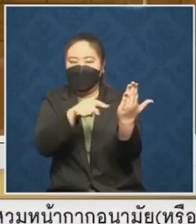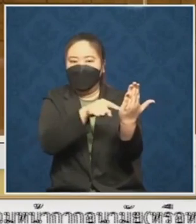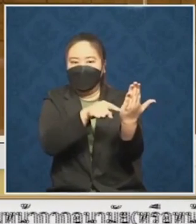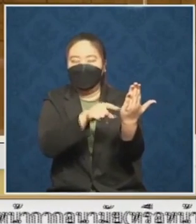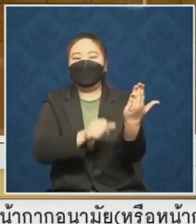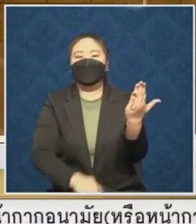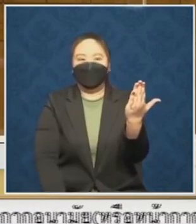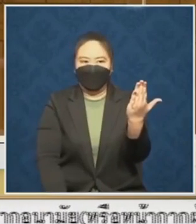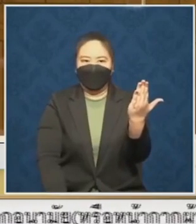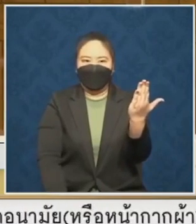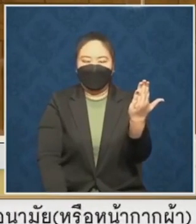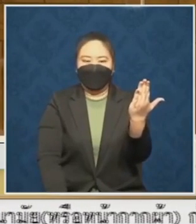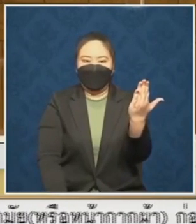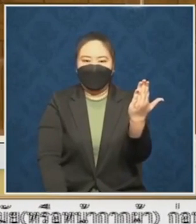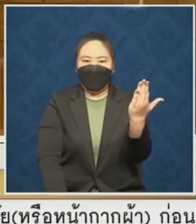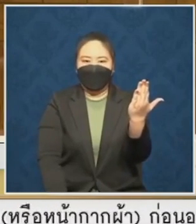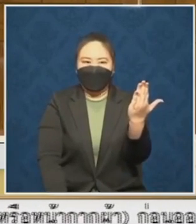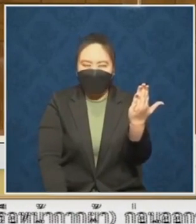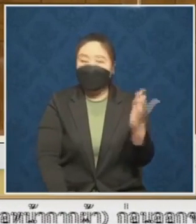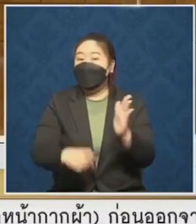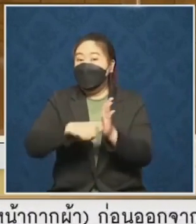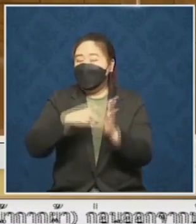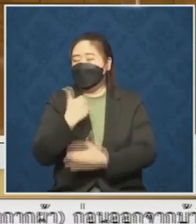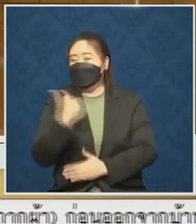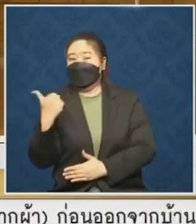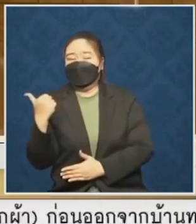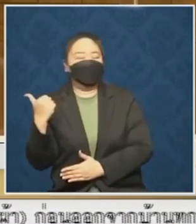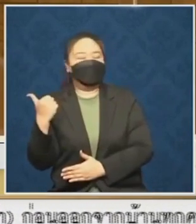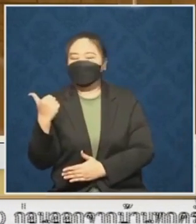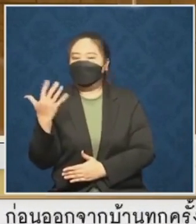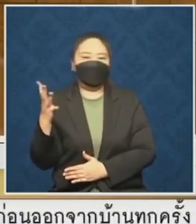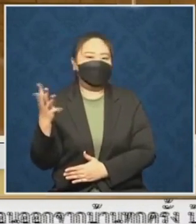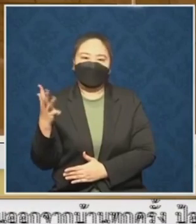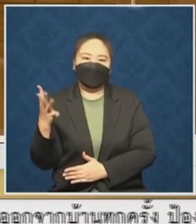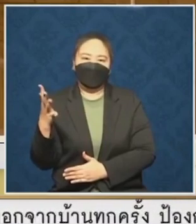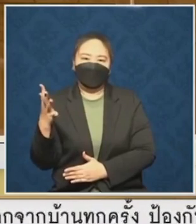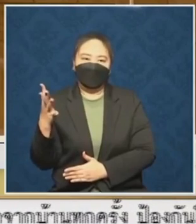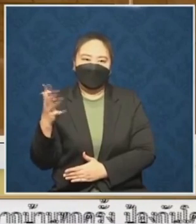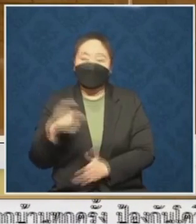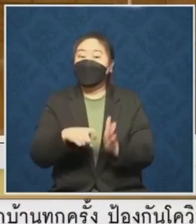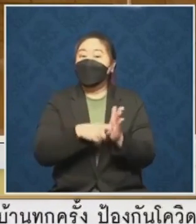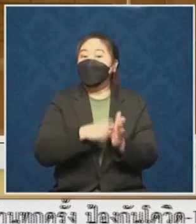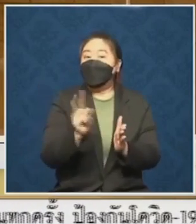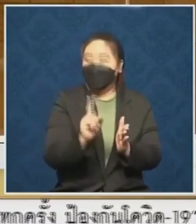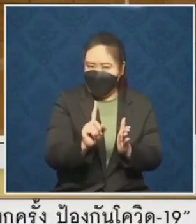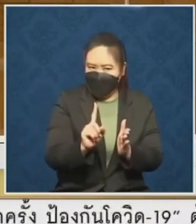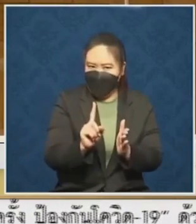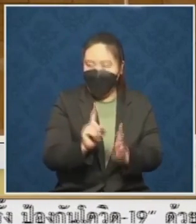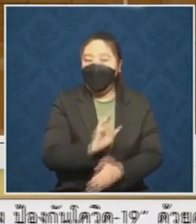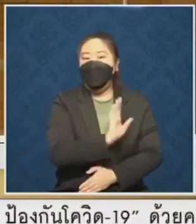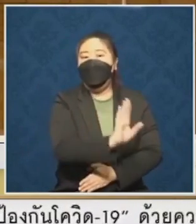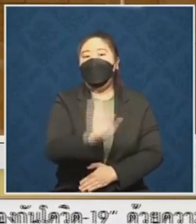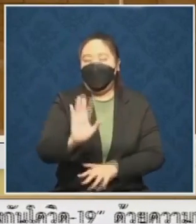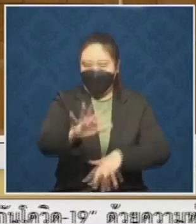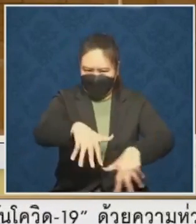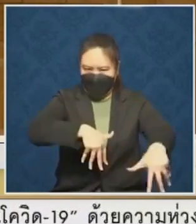ิดทางนี้ไม่มเหุผอื่นครับนอกจากเป็นการตอบสน้องต่ความต้องการข